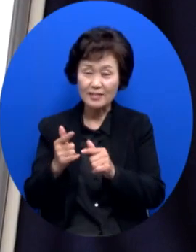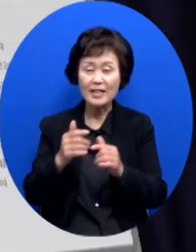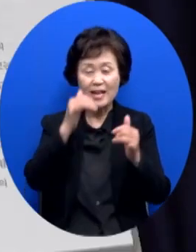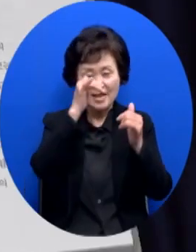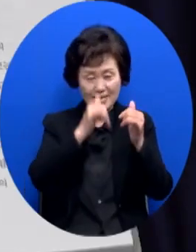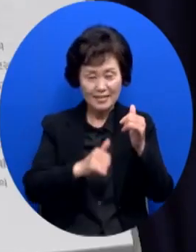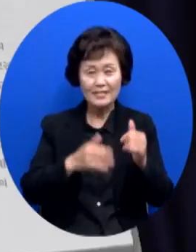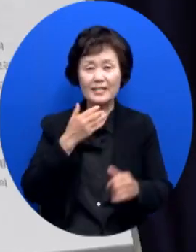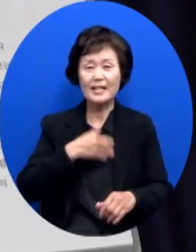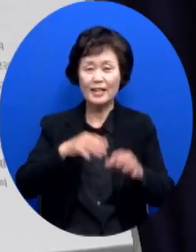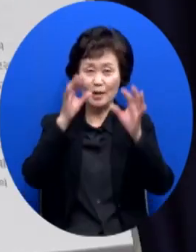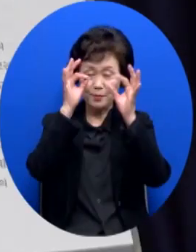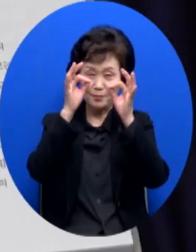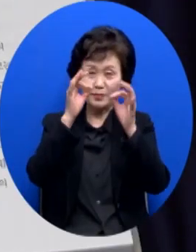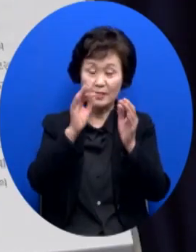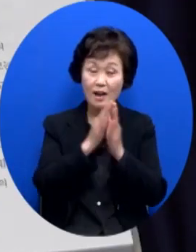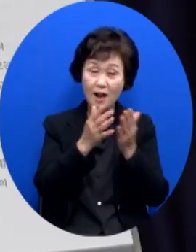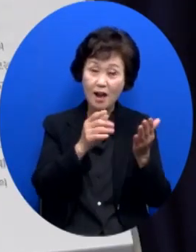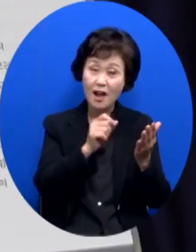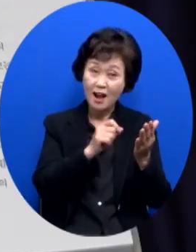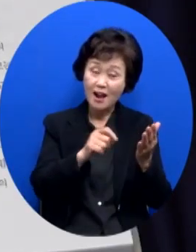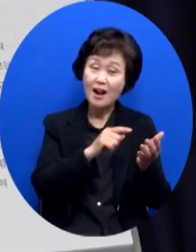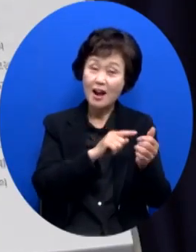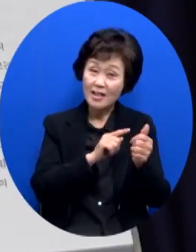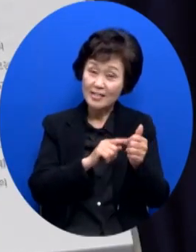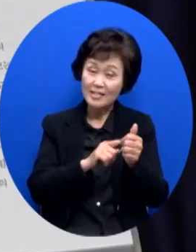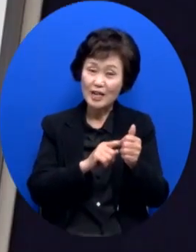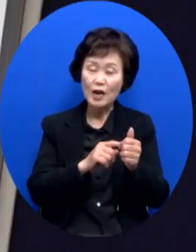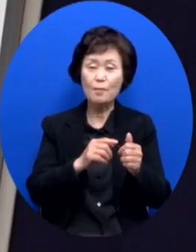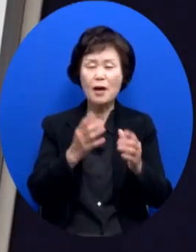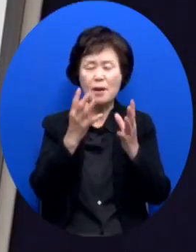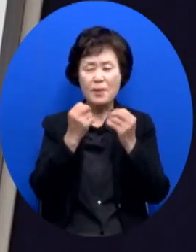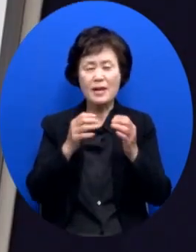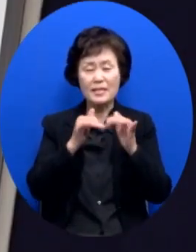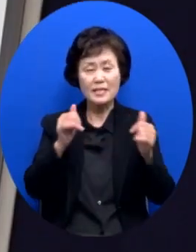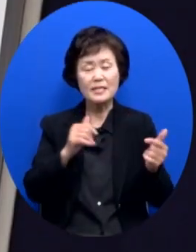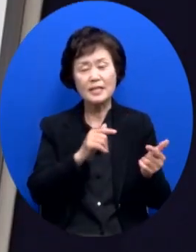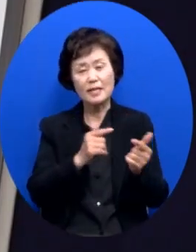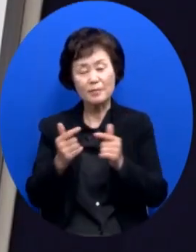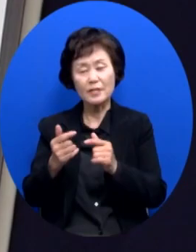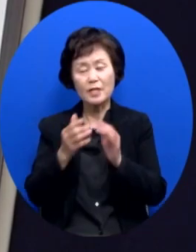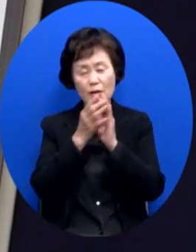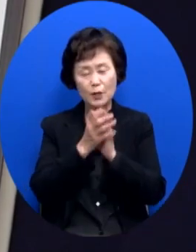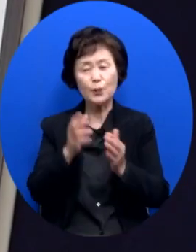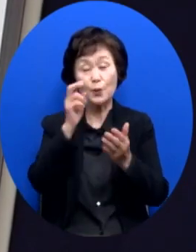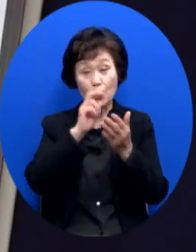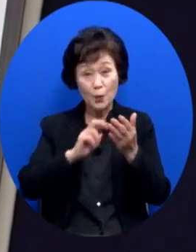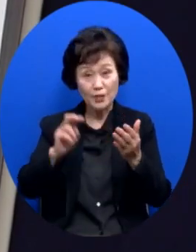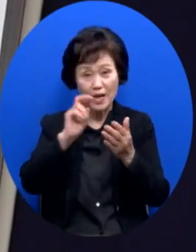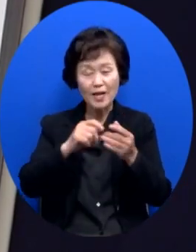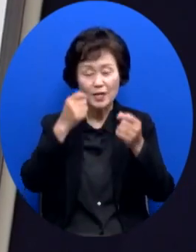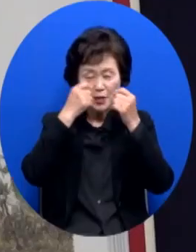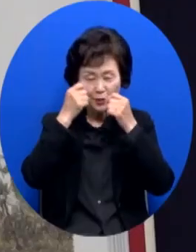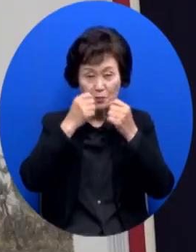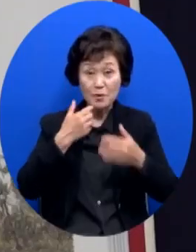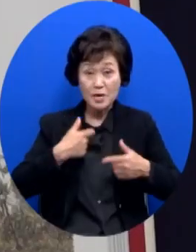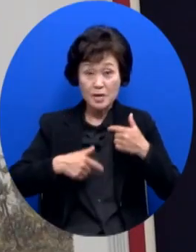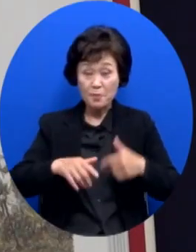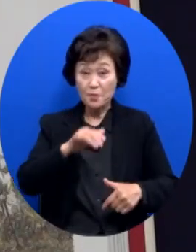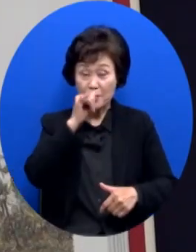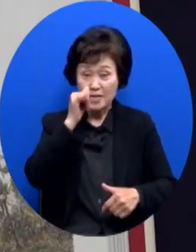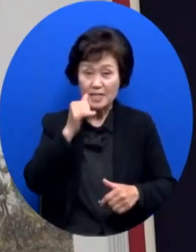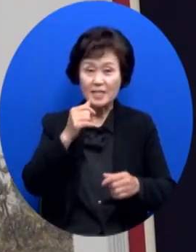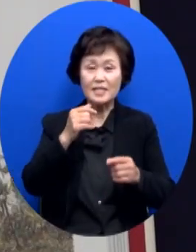되짚어봅니다. 저자는 수많은 사람의 기도와 찬송, 눈물과 환희가 있는 교회의 그림을 통해